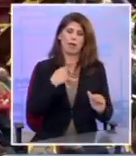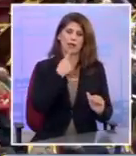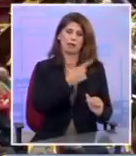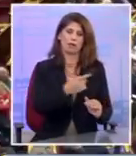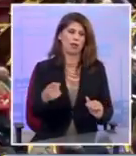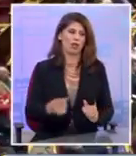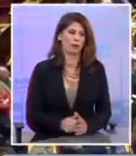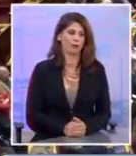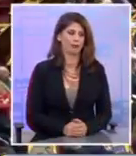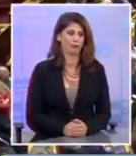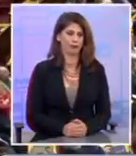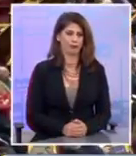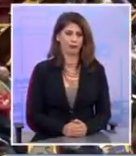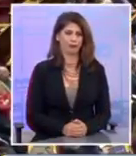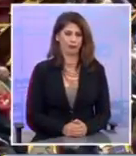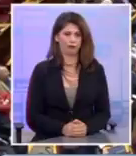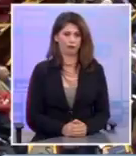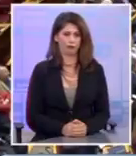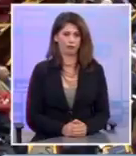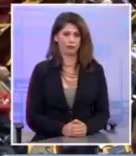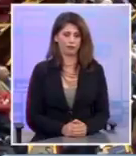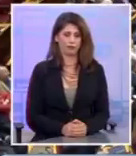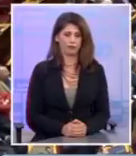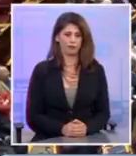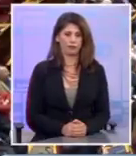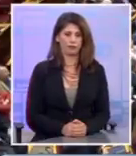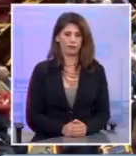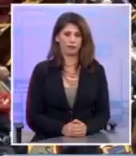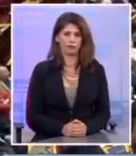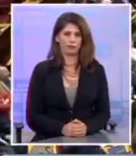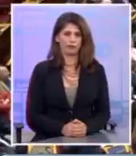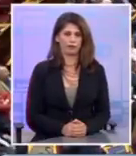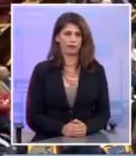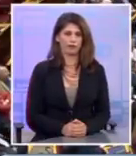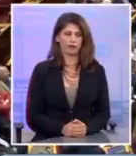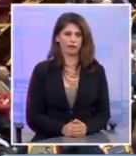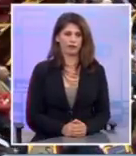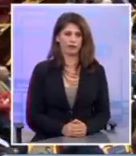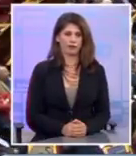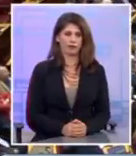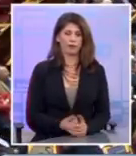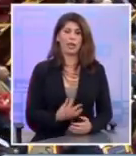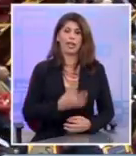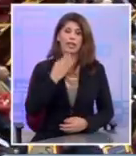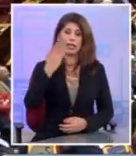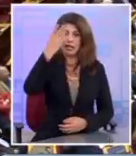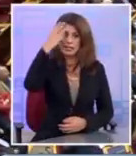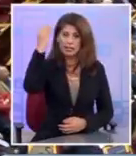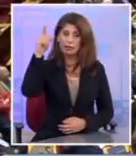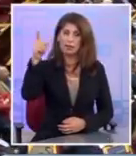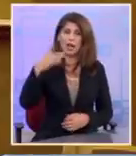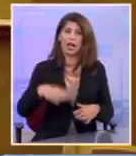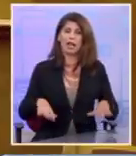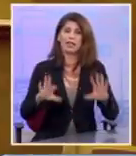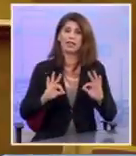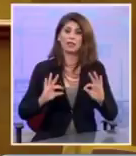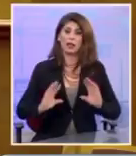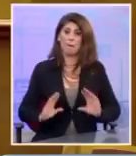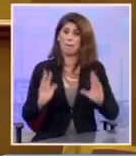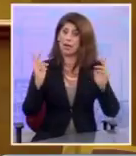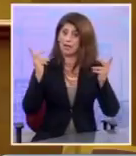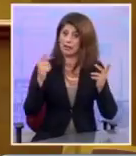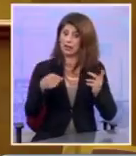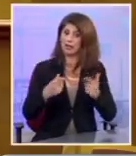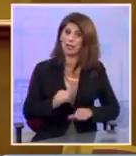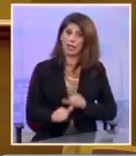Κύριε Τσίπρα, Ξεκινήσατε ως επαναστάτης για